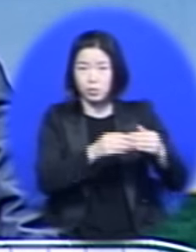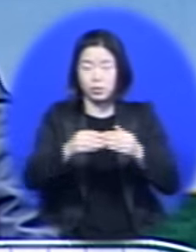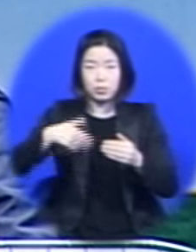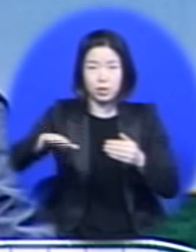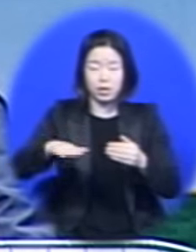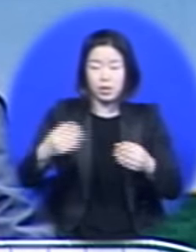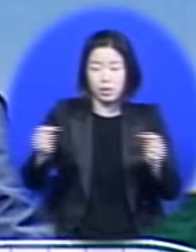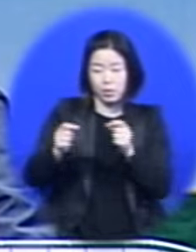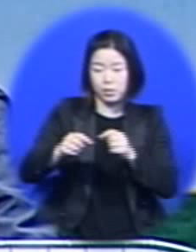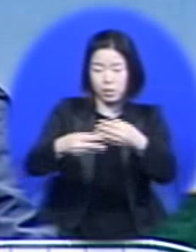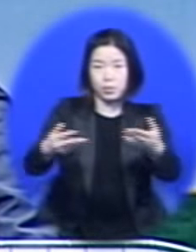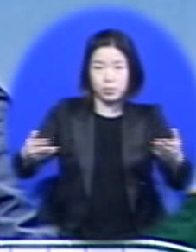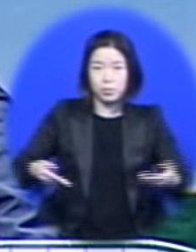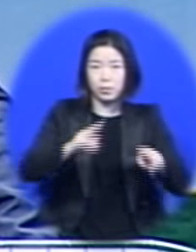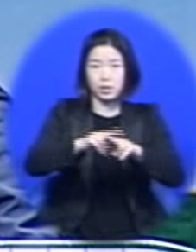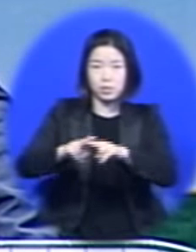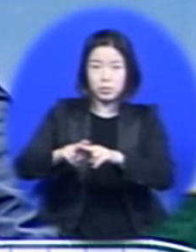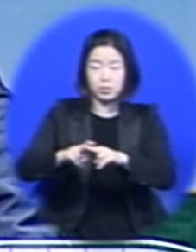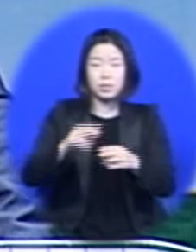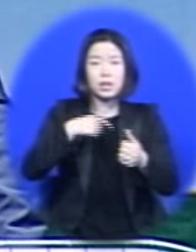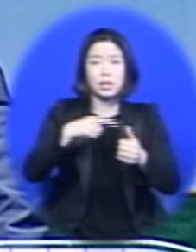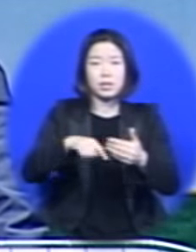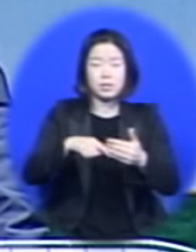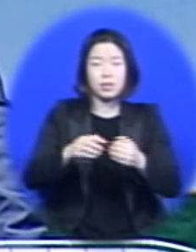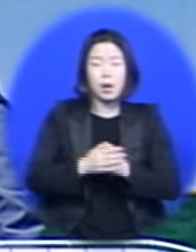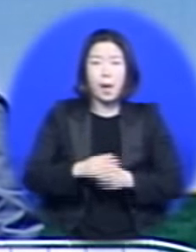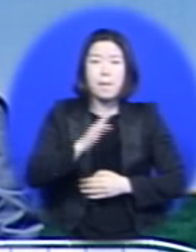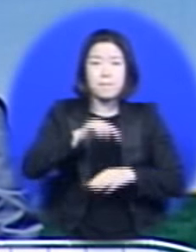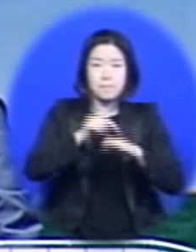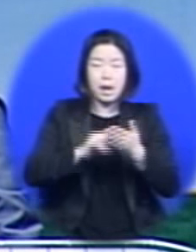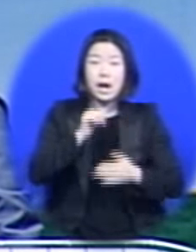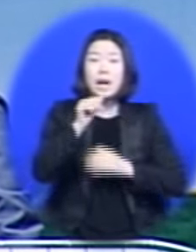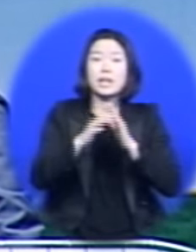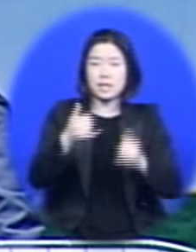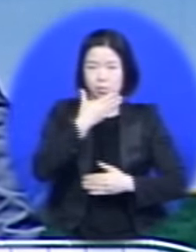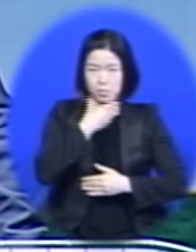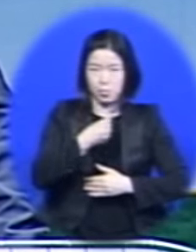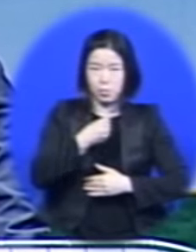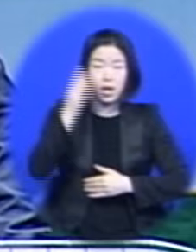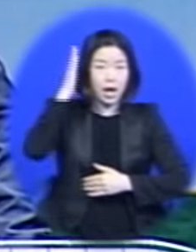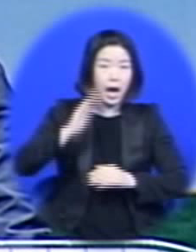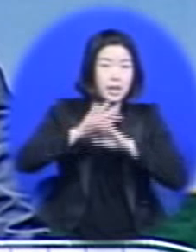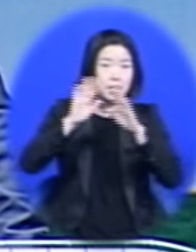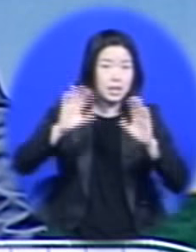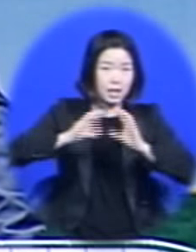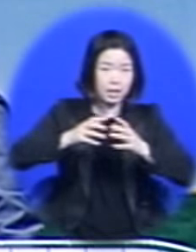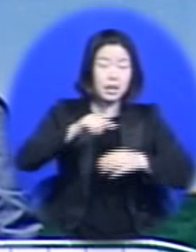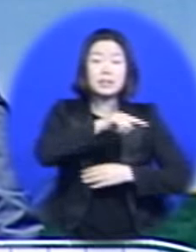곁에 둘러앉히시고 이렇게 가르치셨다. 마음이 가난한 사람은 행복하다. 하늘나라가 그들의